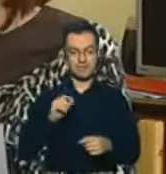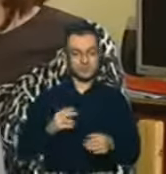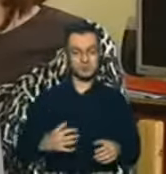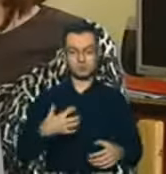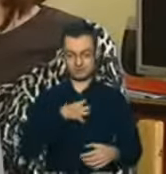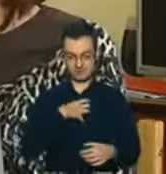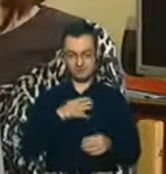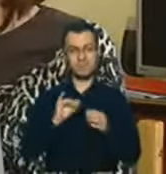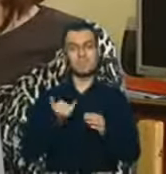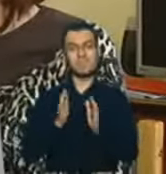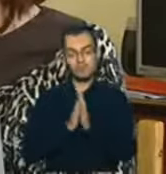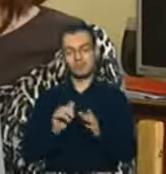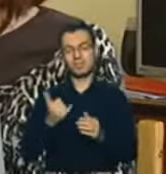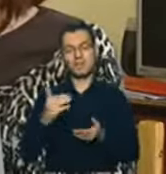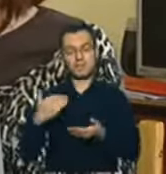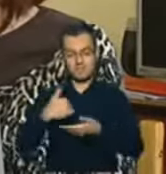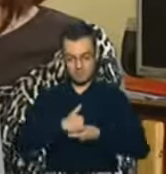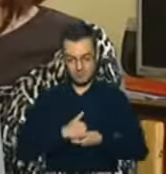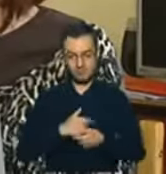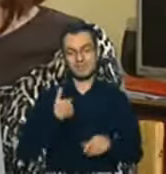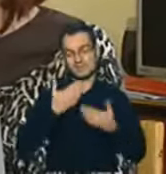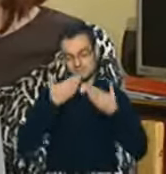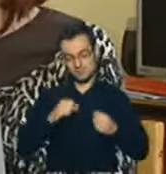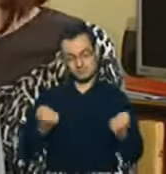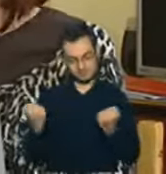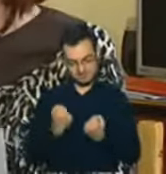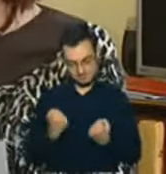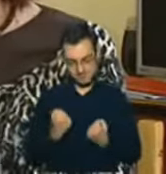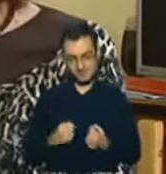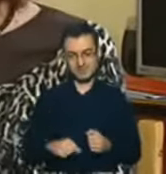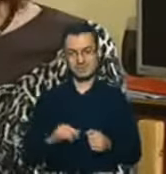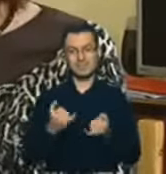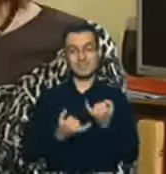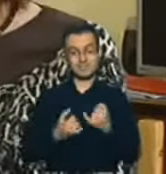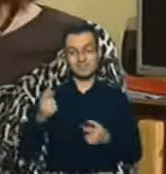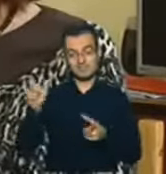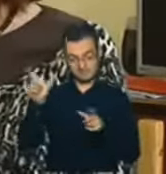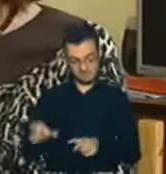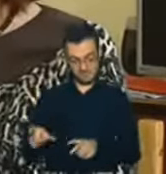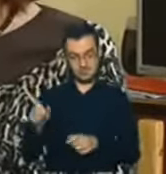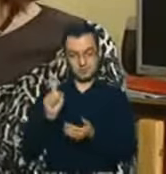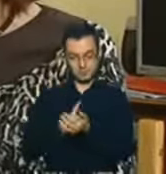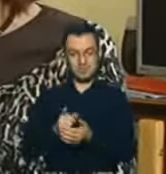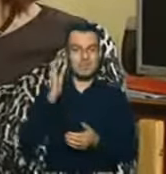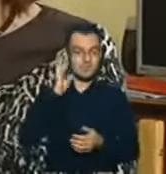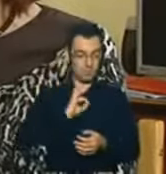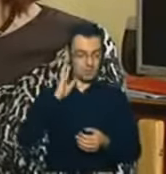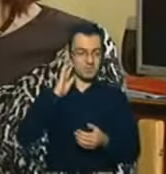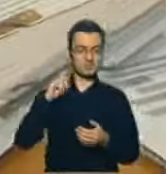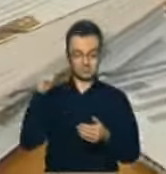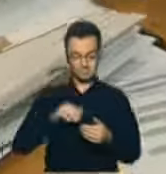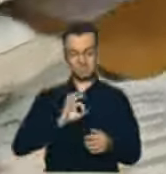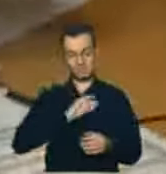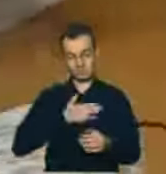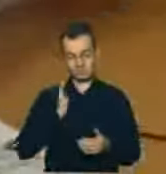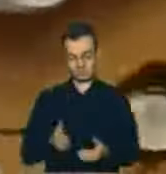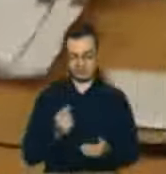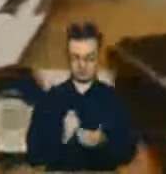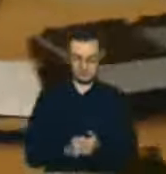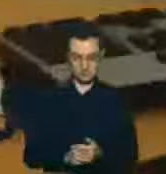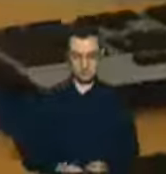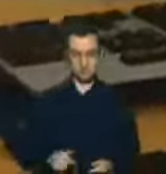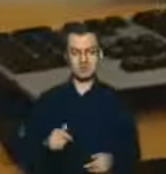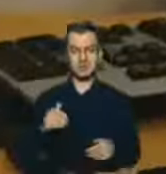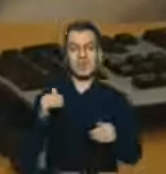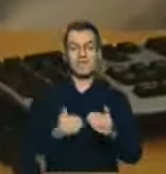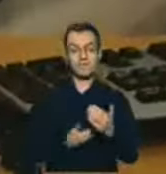pan jakoś mi pomoże. Wdzięczna będę niesłychanie, gdy pan sprawi, że mieszkanie moim się naprawdę stanie. Stosowny wniosek o